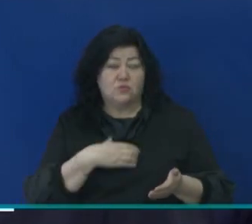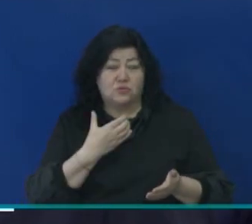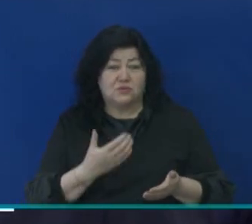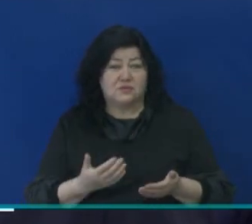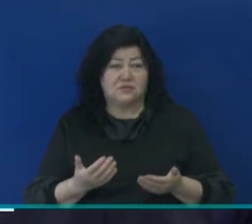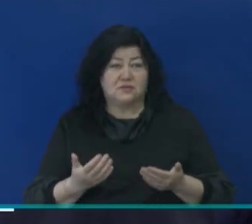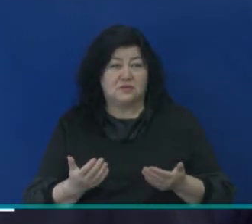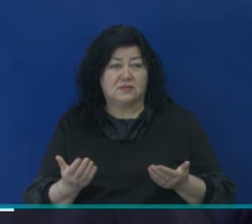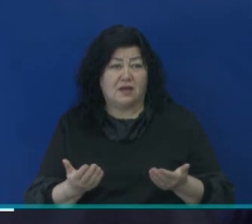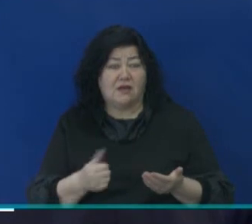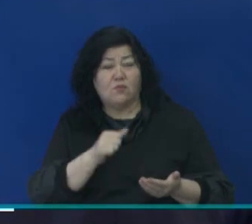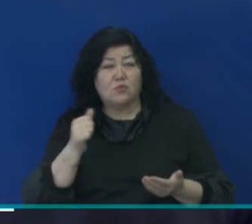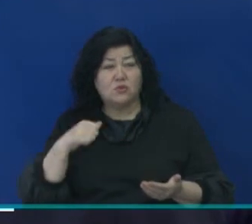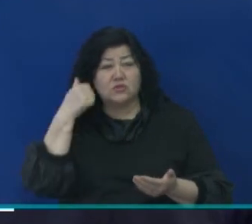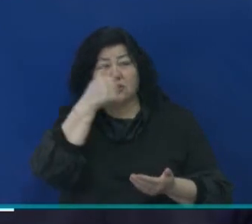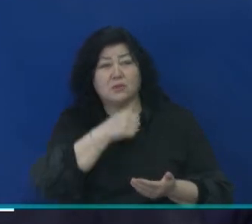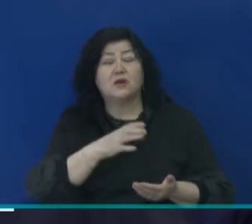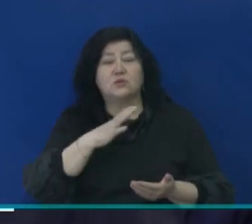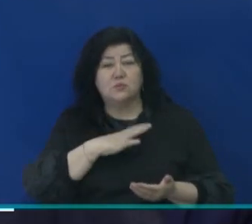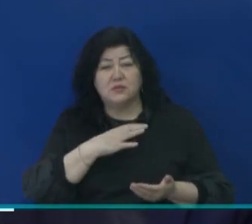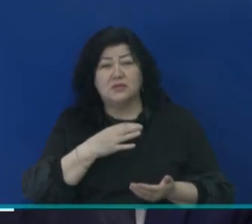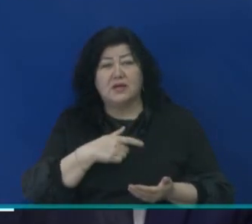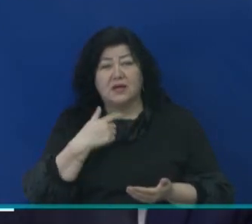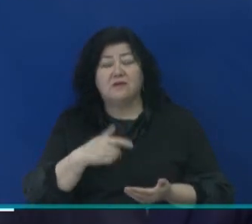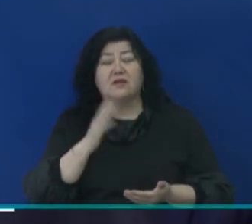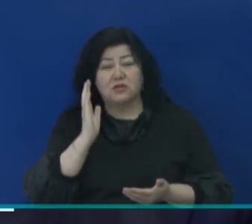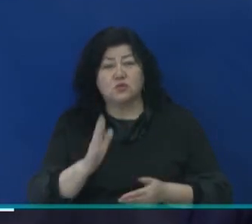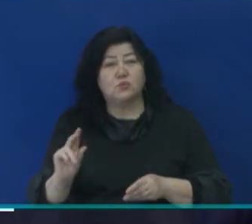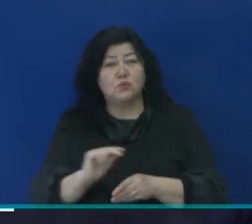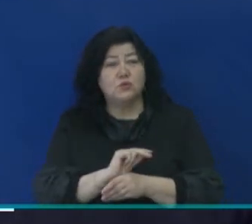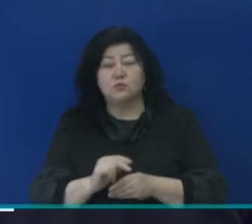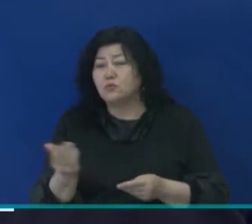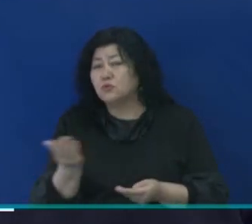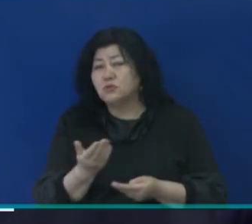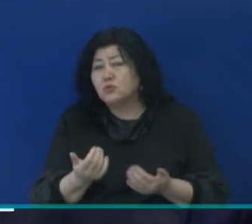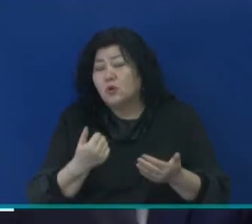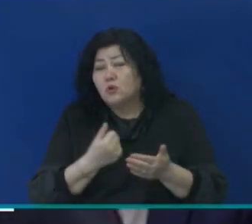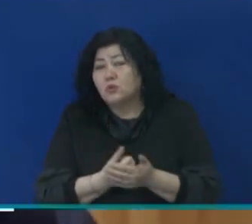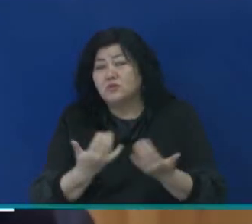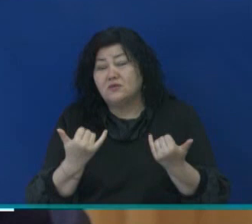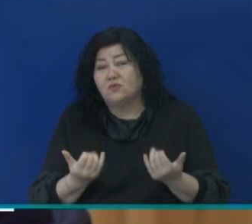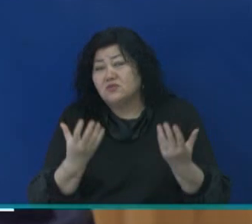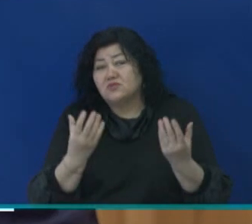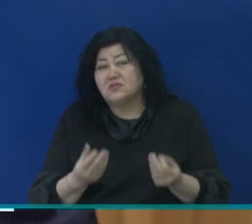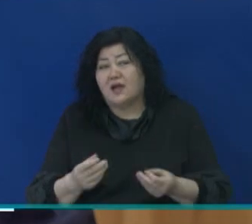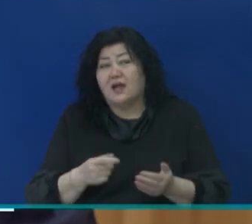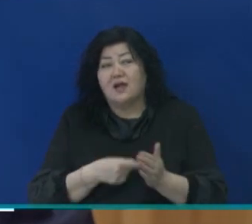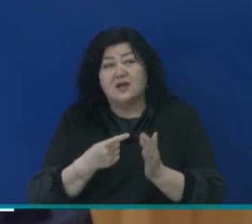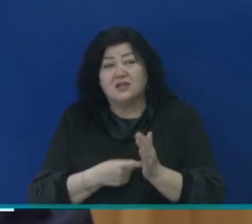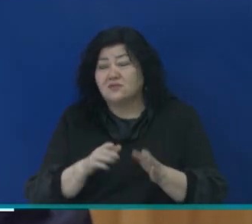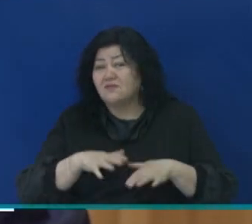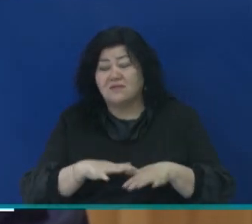Былтырғы айтысына қарағанда былтыр біту керек болған, әлі жол өз орнында төрт жыл шыққан жоқ, сол жөнінде не айтар едіңіз? Иә,